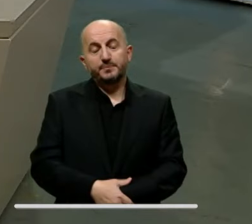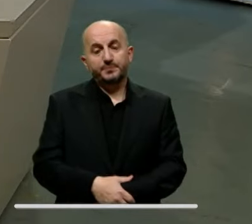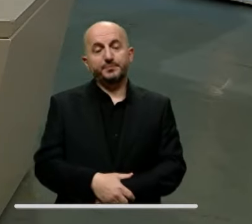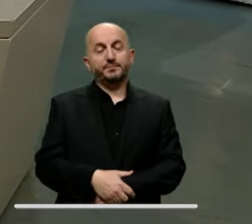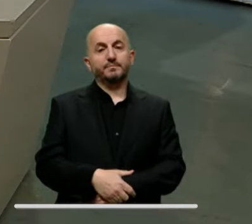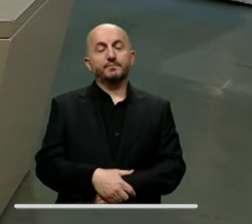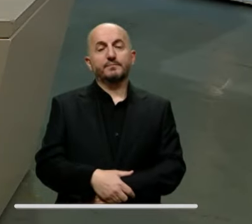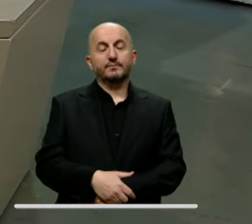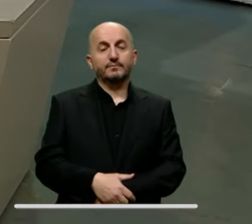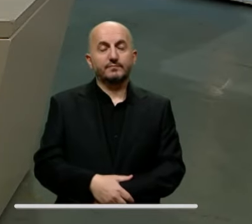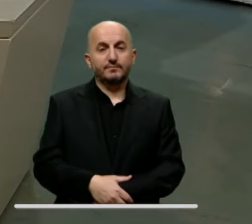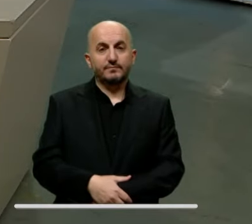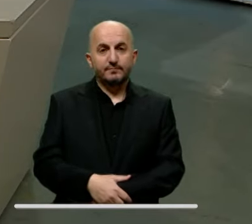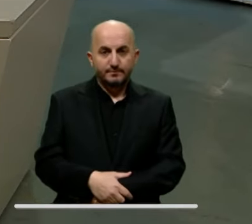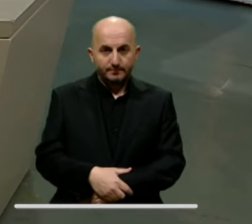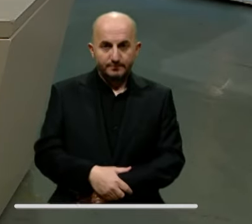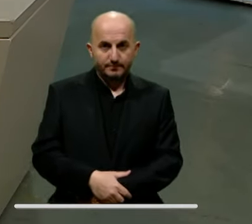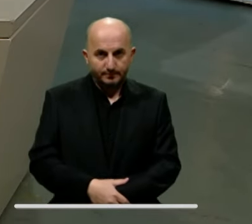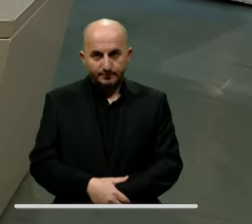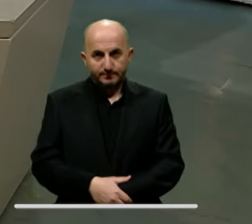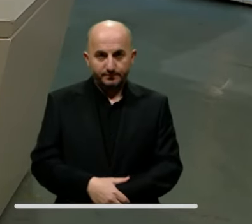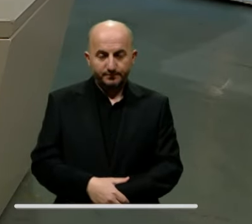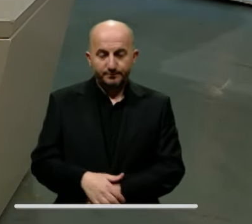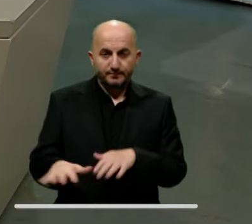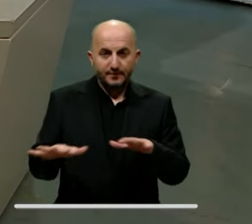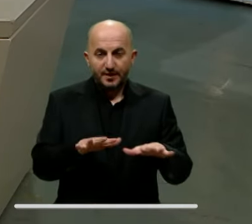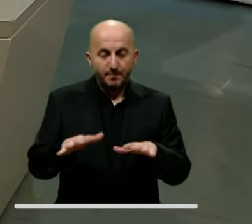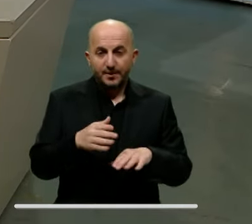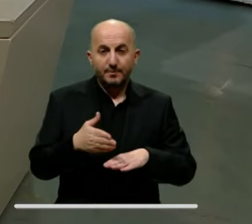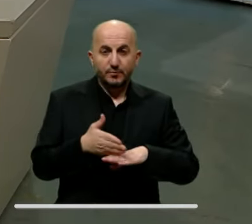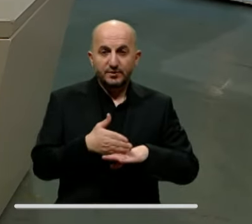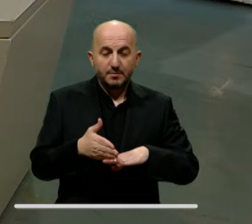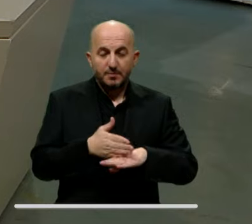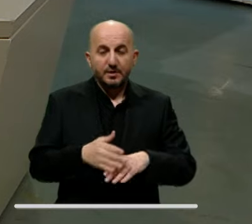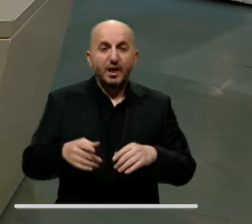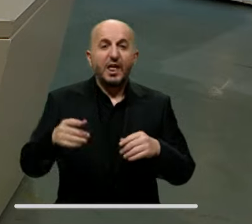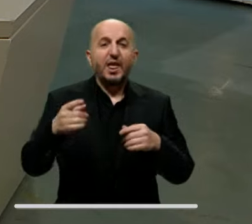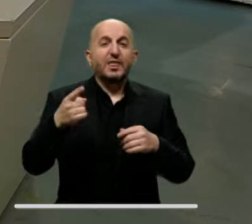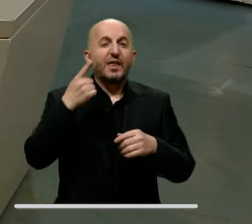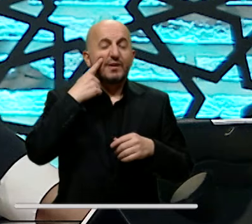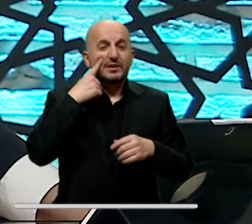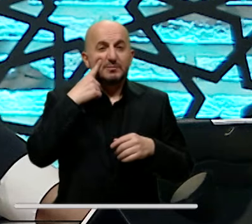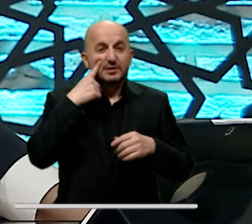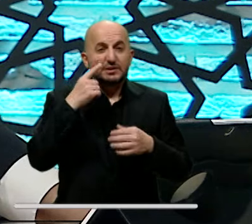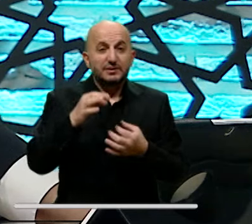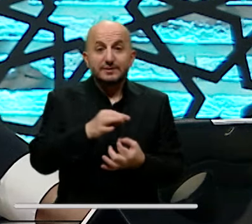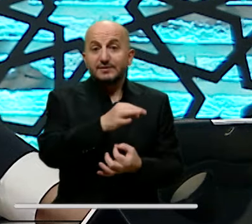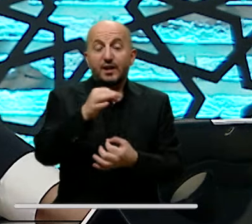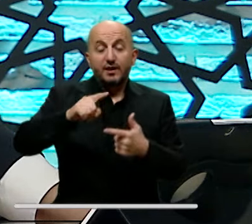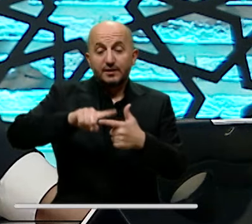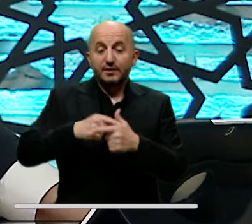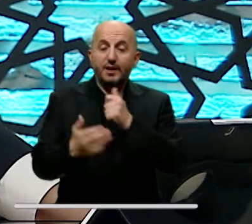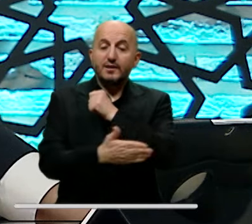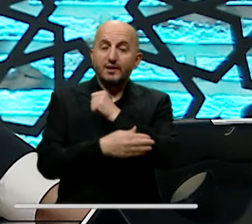hocam Mehmet Bey'in selamları var deprem Dolayısıyla Devletimiz afet zedelere malumunuz olduğu üzere kira